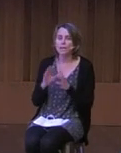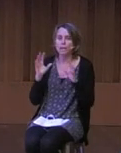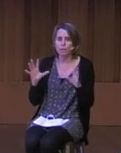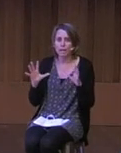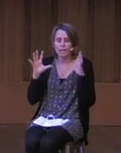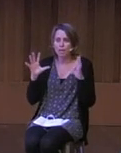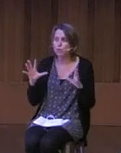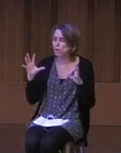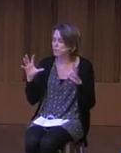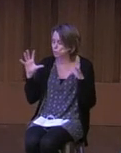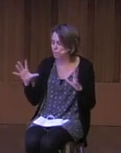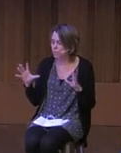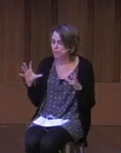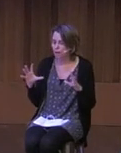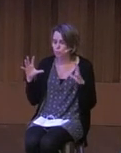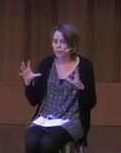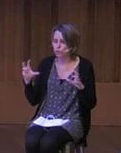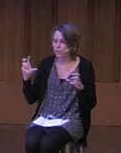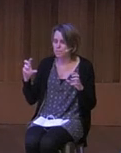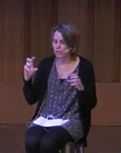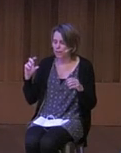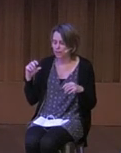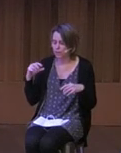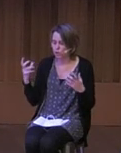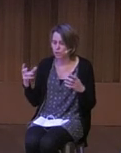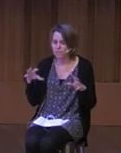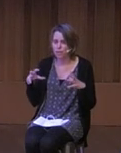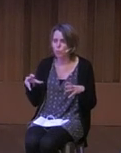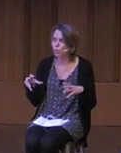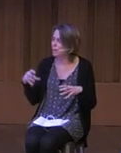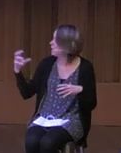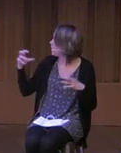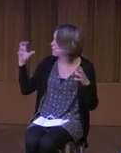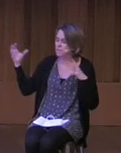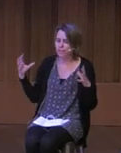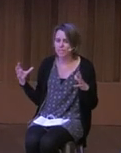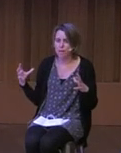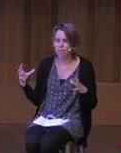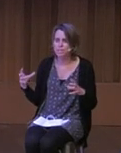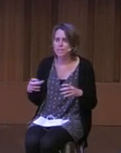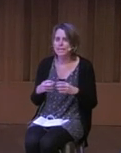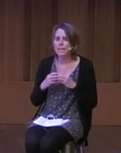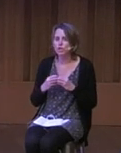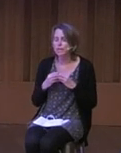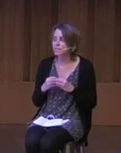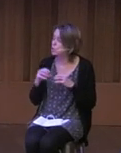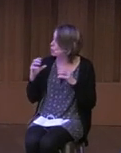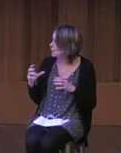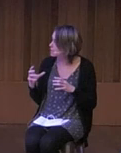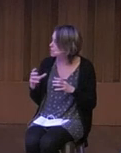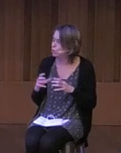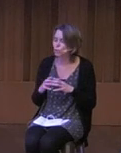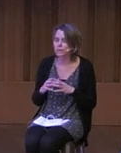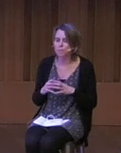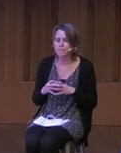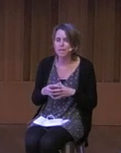Aquí, a veure, aquí juguem amb un factor que és el sostre que s'ha de col·locar en els diferents àmbits. I la nostra decisió en